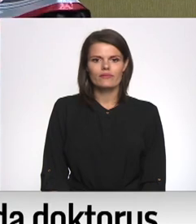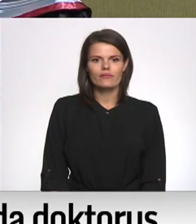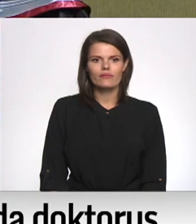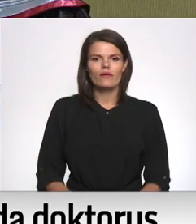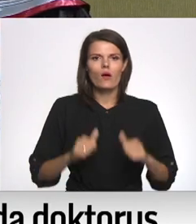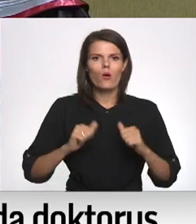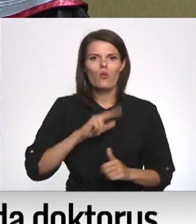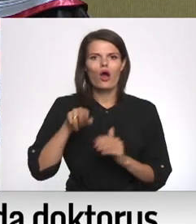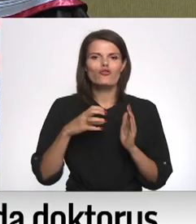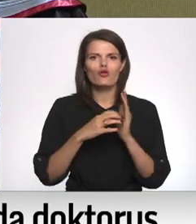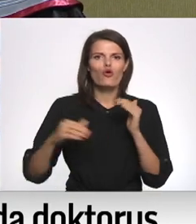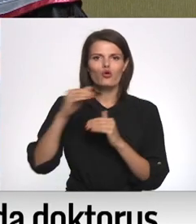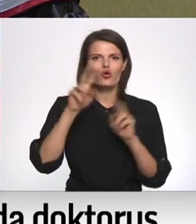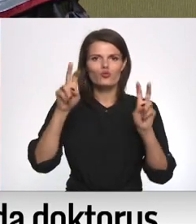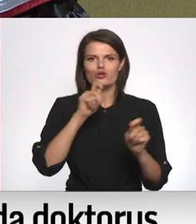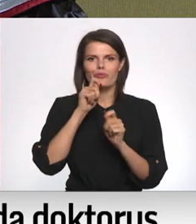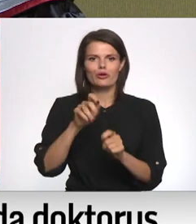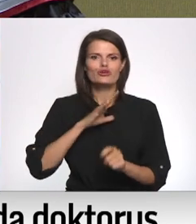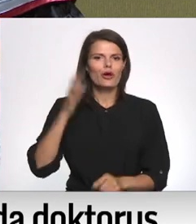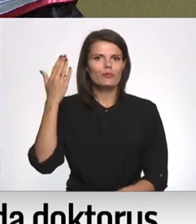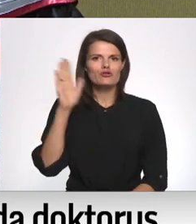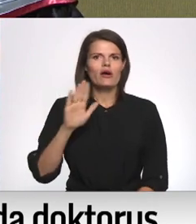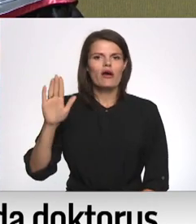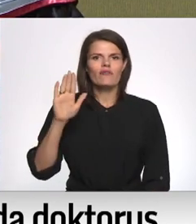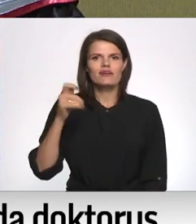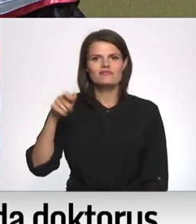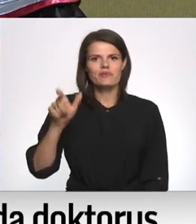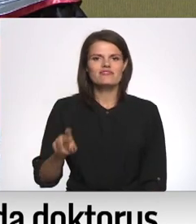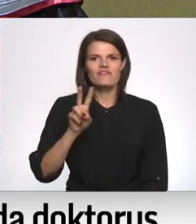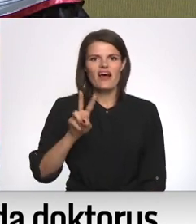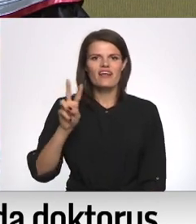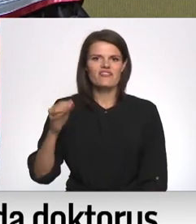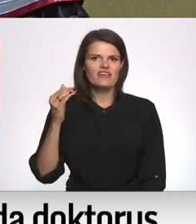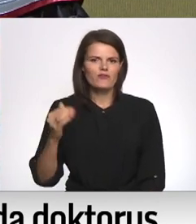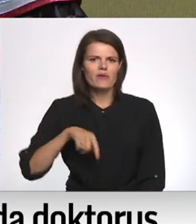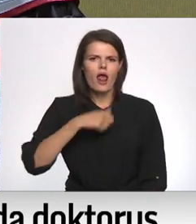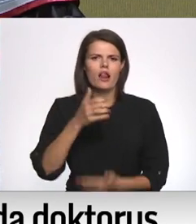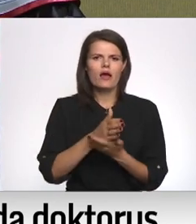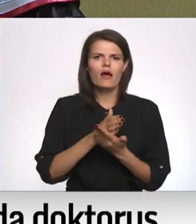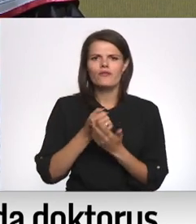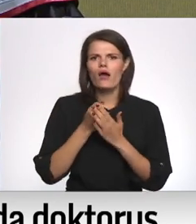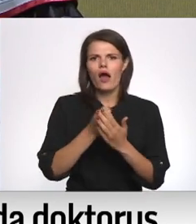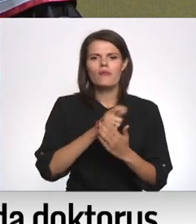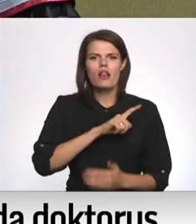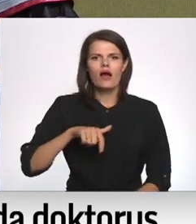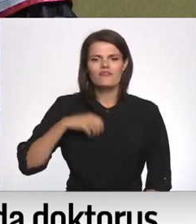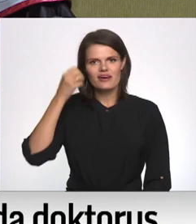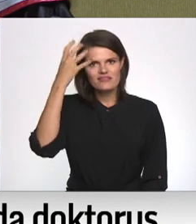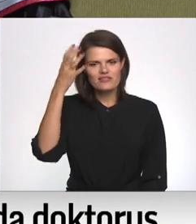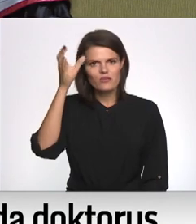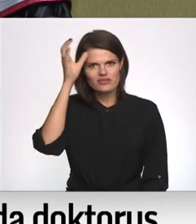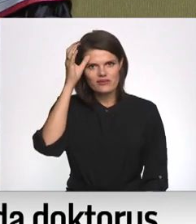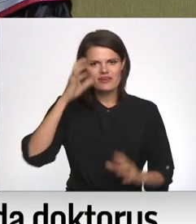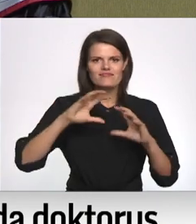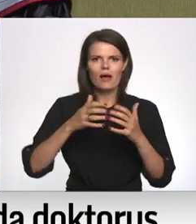Goda doktora nosaukums piešķirts bijušajai valsts prezidentai Vairai Vītjai Freibergai par ilgadēju atbalstu Latvijas izglītībai un zinātnei